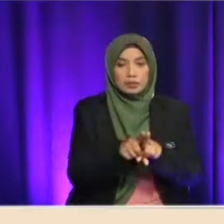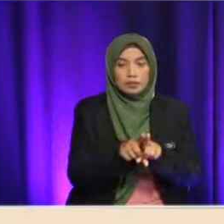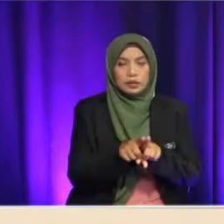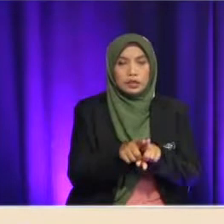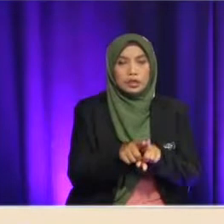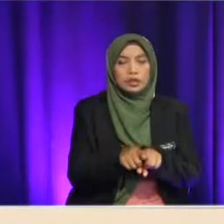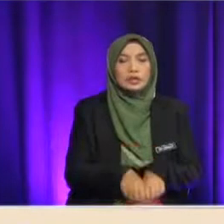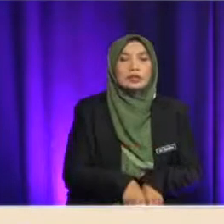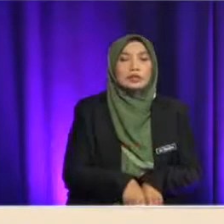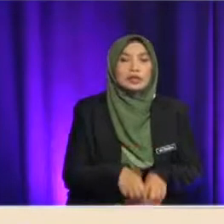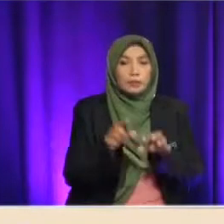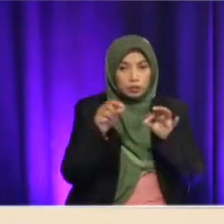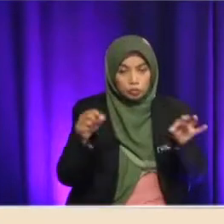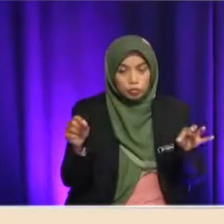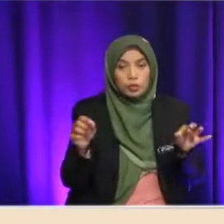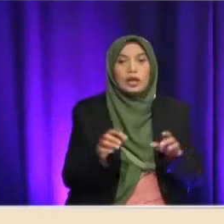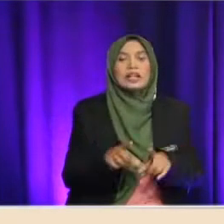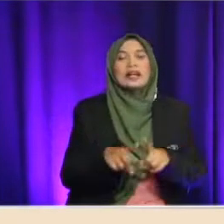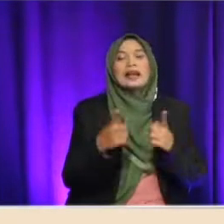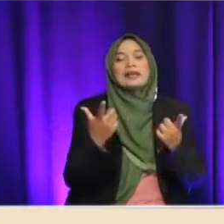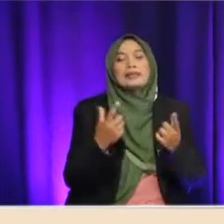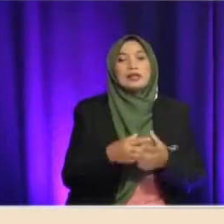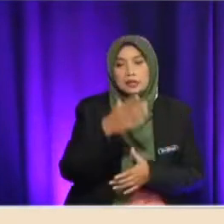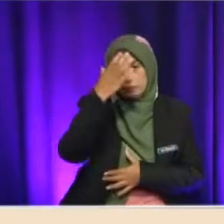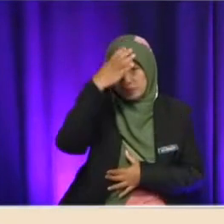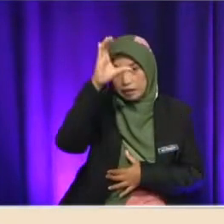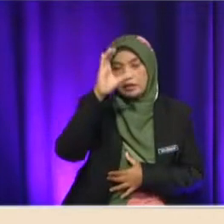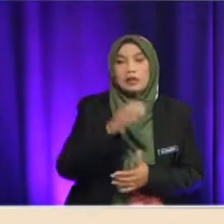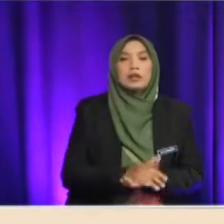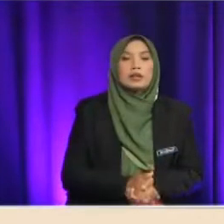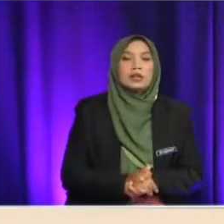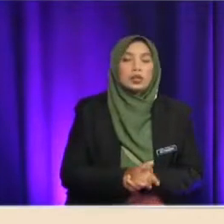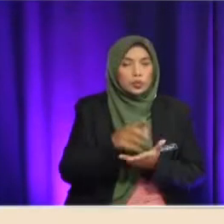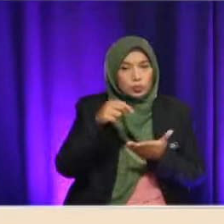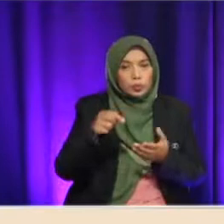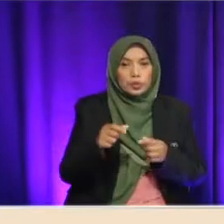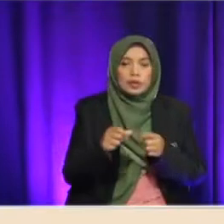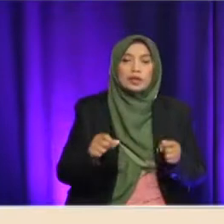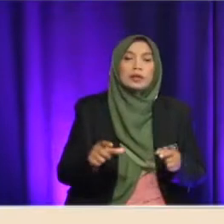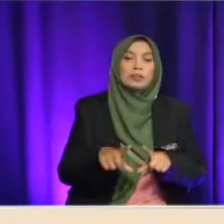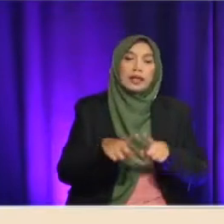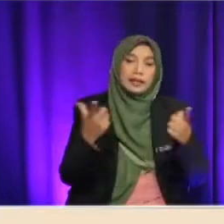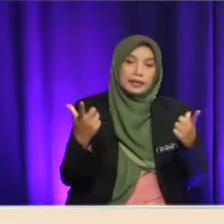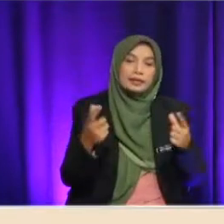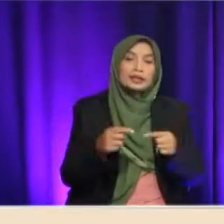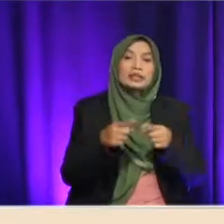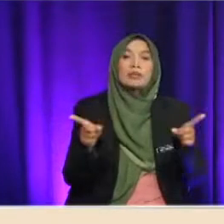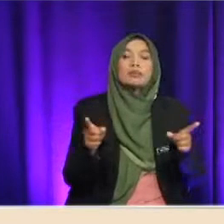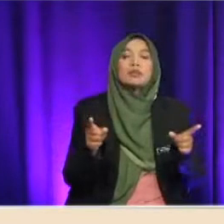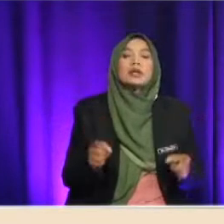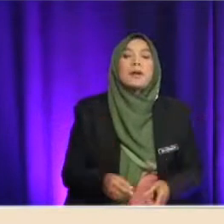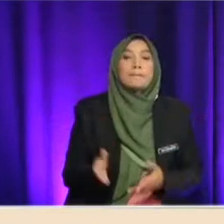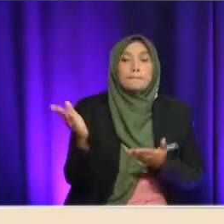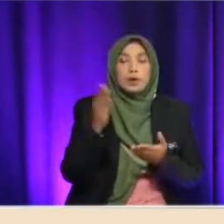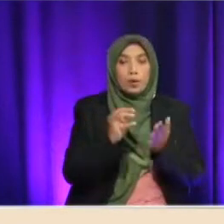kenalah berbeza. Kata nak buat karangan cemerlang. Bila karangan cemerlang, struktur ayat berbeza tetapi membawa